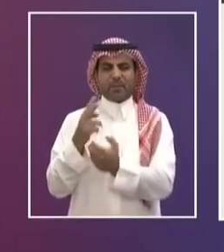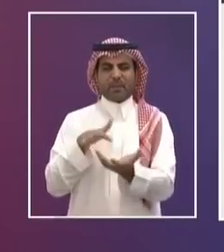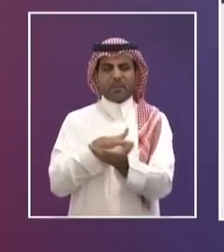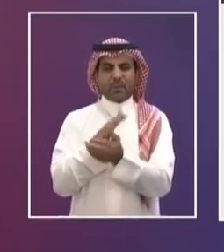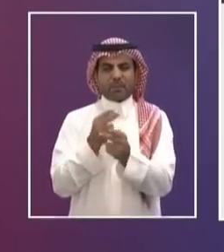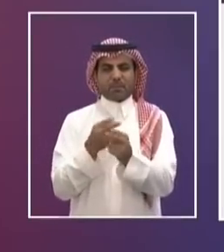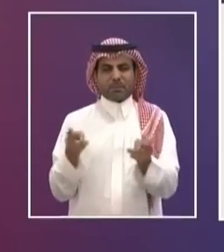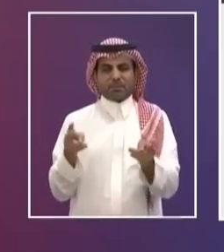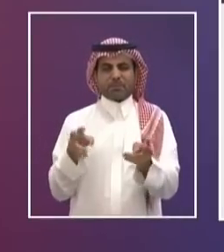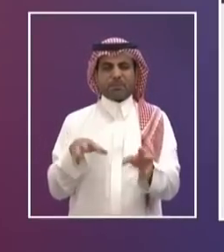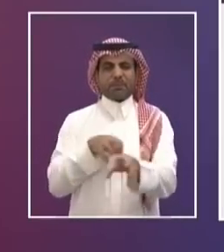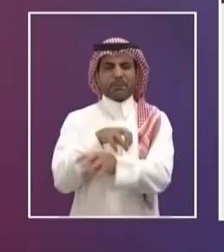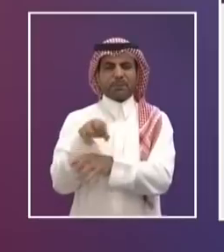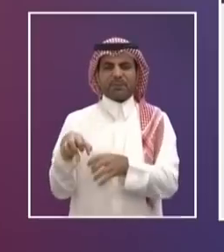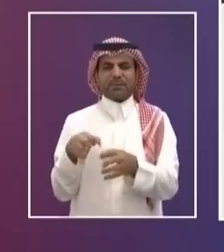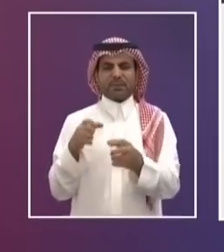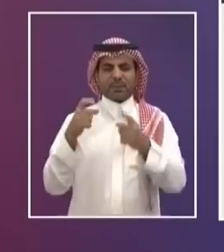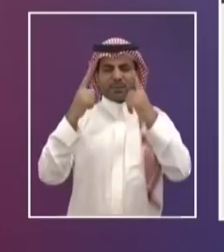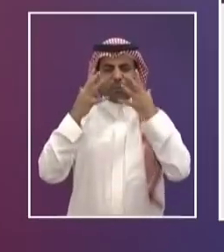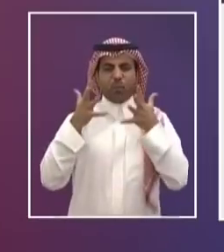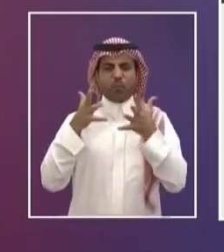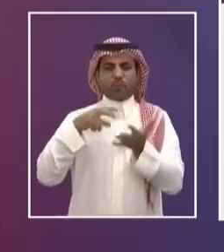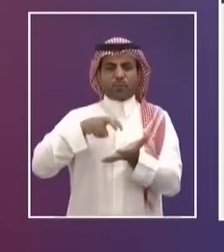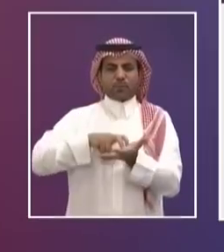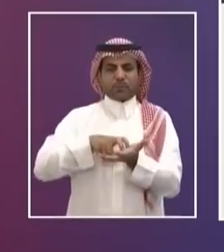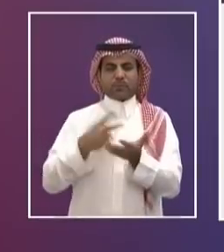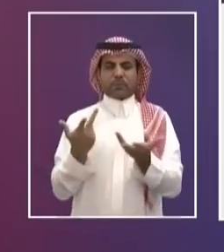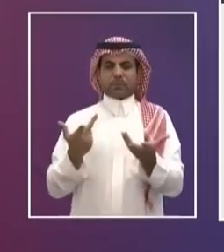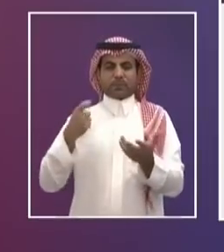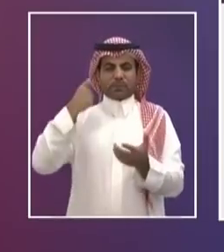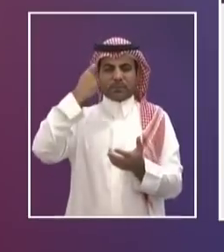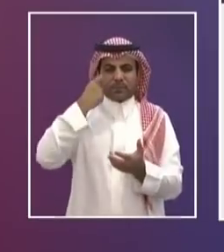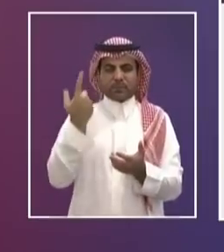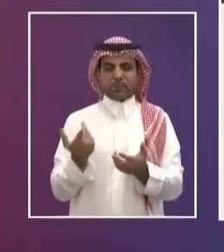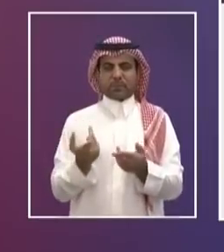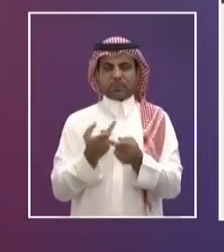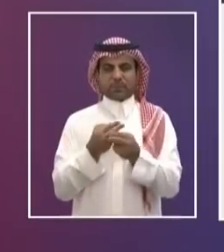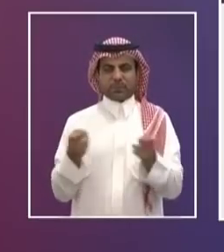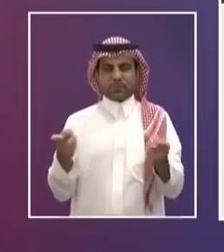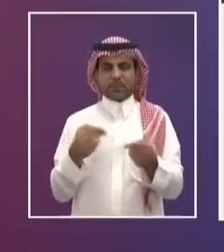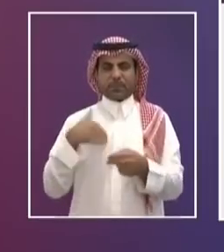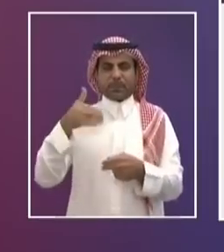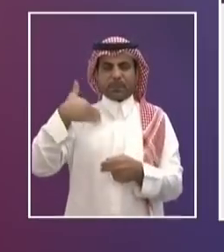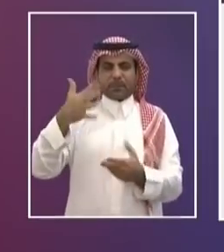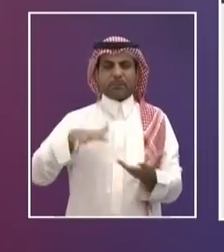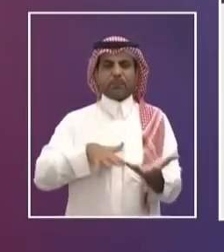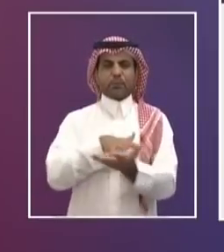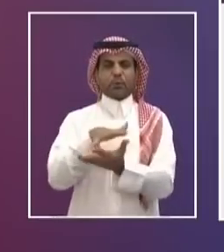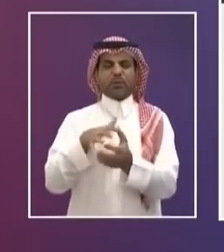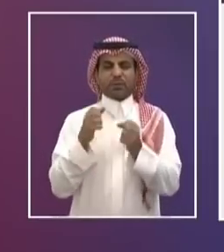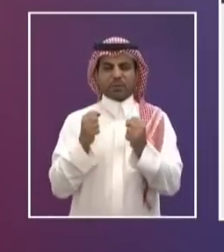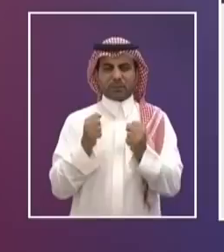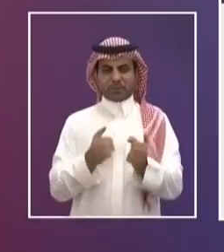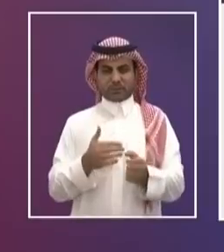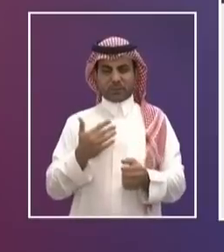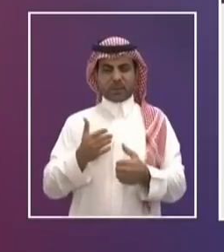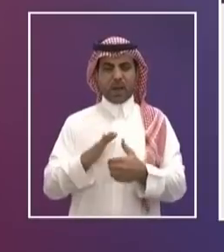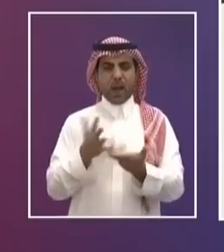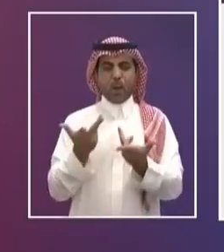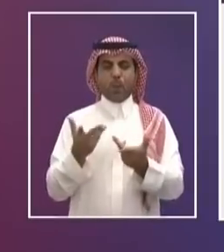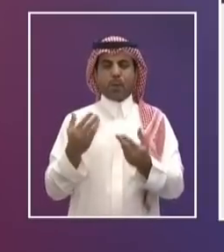ممكن أن تزيد من قلقهم ومخاوفهم بدل من أن تؤدي إلى طمأنتهم، أو